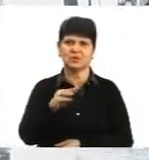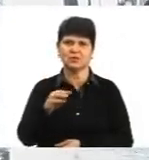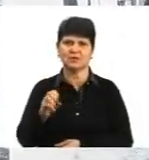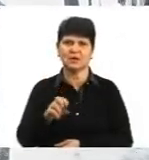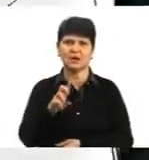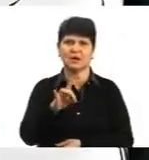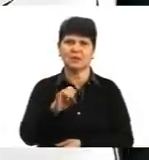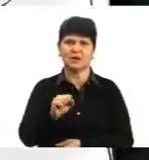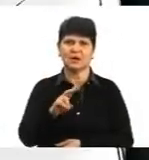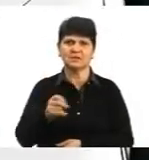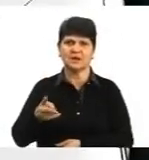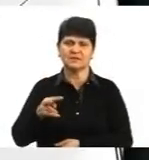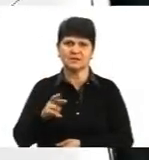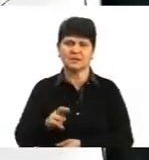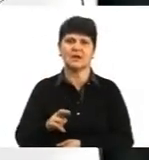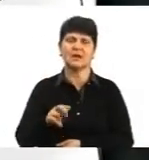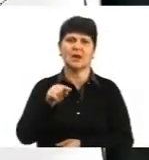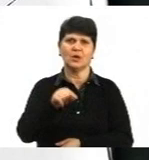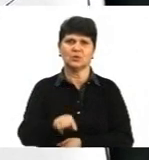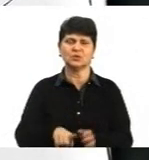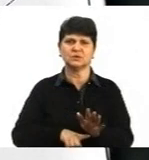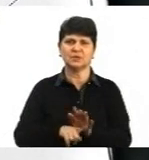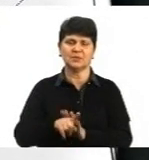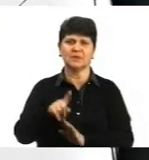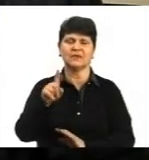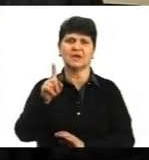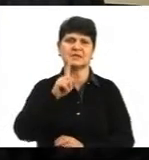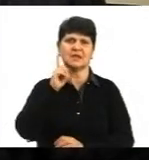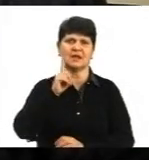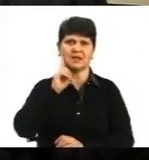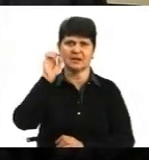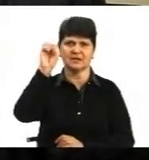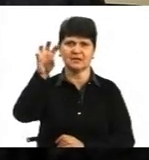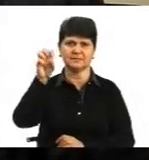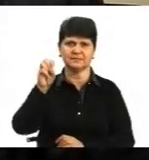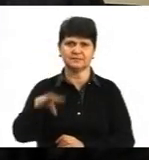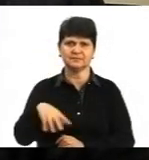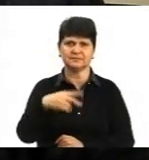запустять зелену хвилю. На них розміщені 23 світлофори. Якщо ви в'їжджаєте